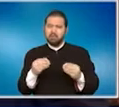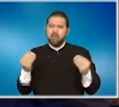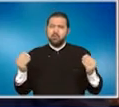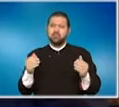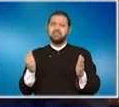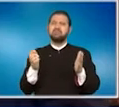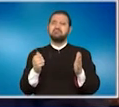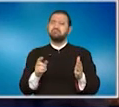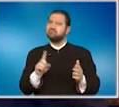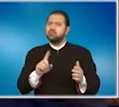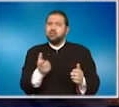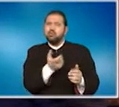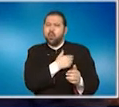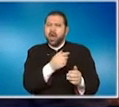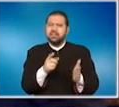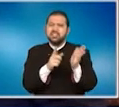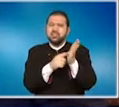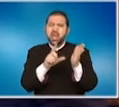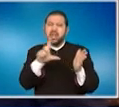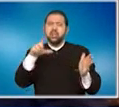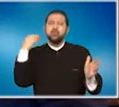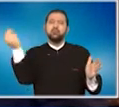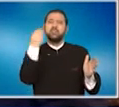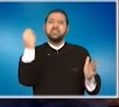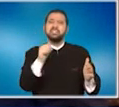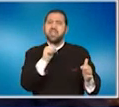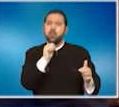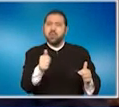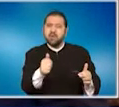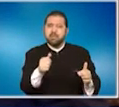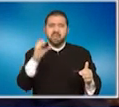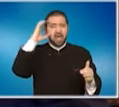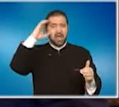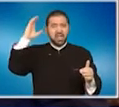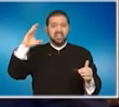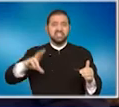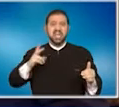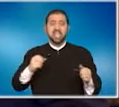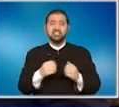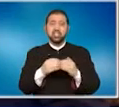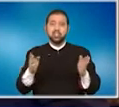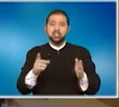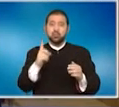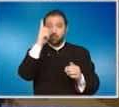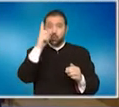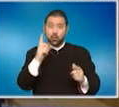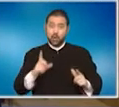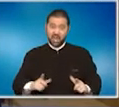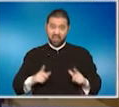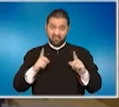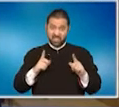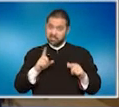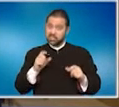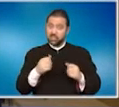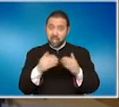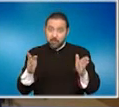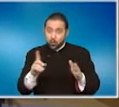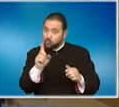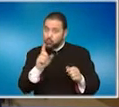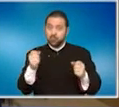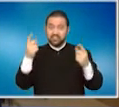mai mult. Nu poate să-i ceară lui Dumnezeu nimic. Credința este începutul unei vieți în care omul, începutul, nu-i